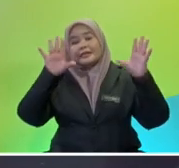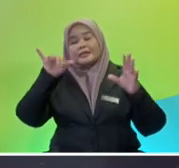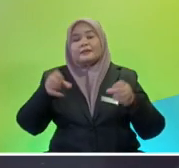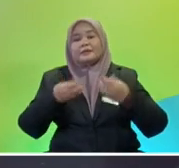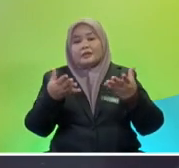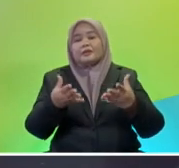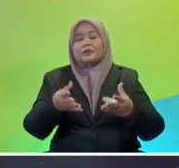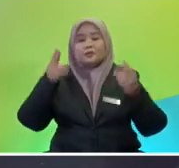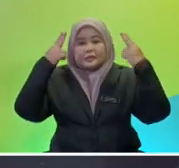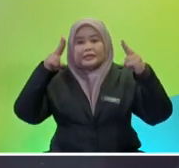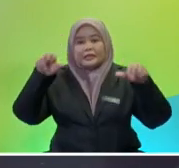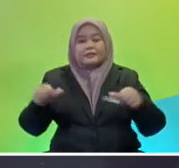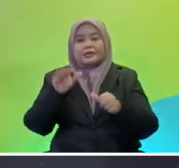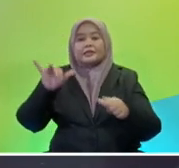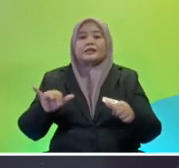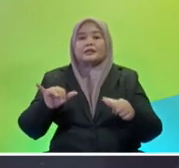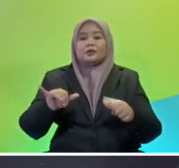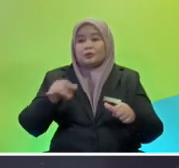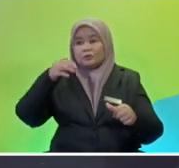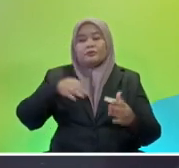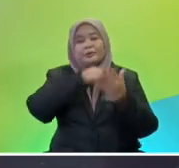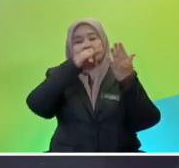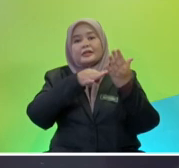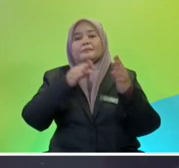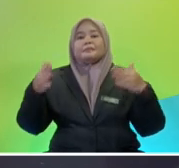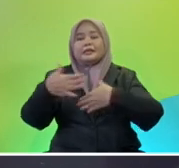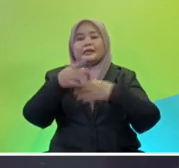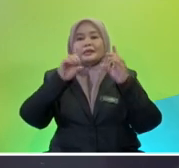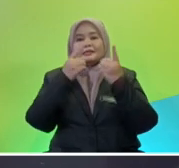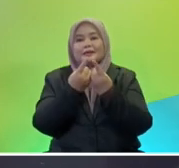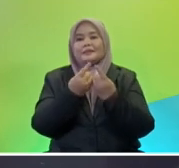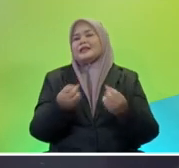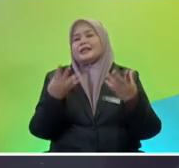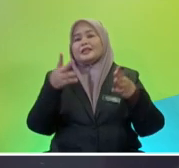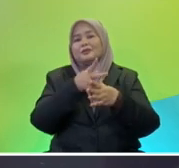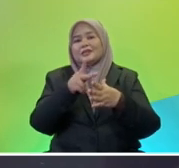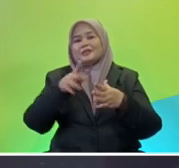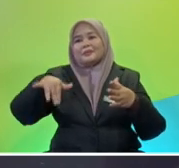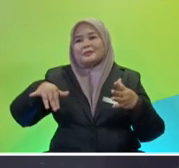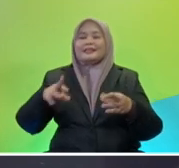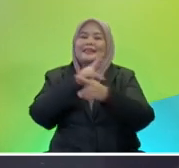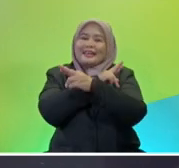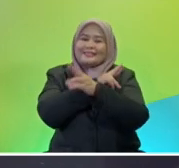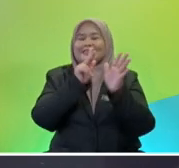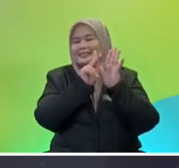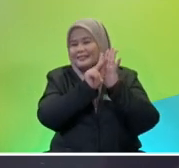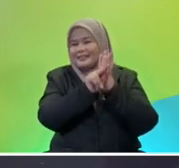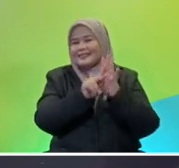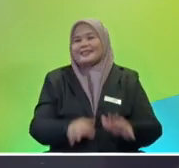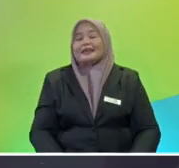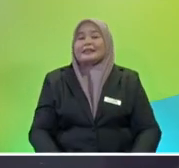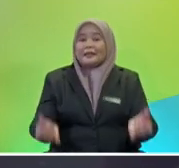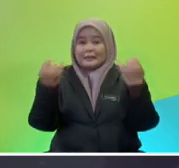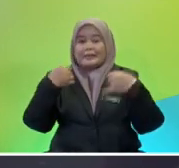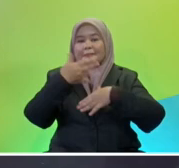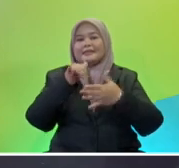saudaranya Activity yang dilakukan untuk pentaksiran bilik Raja banyak lagi yang kita akan fungsikan Tapi sebelum tujuh kita melihat seketika kembali